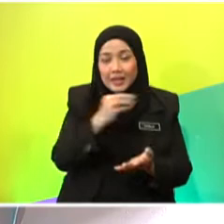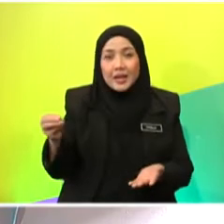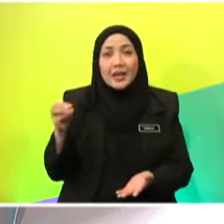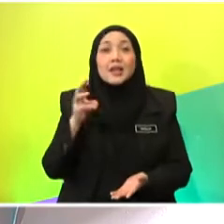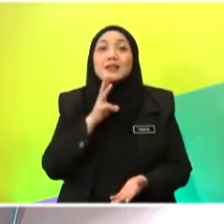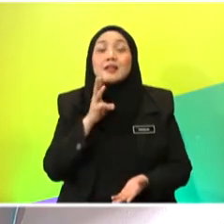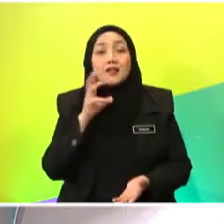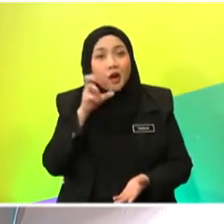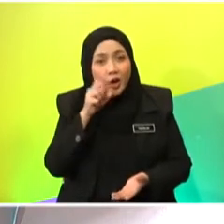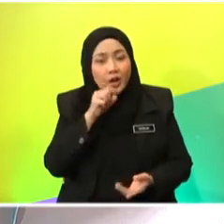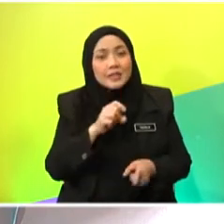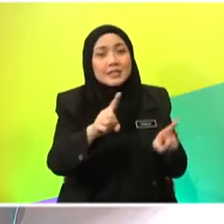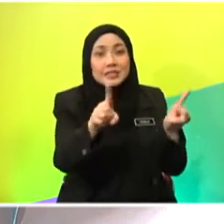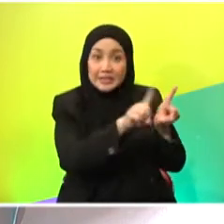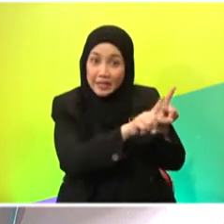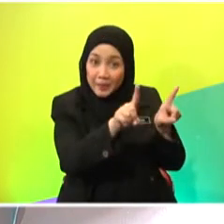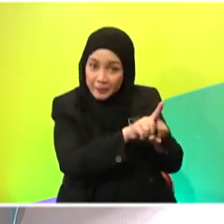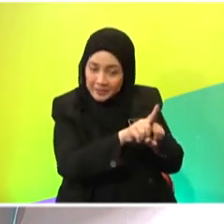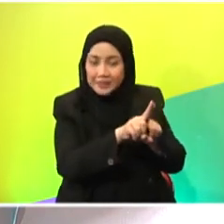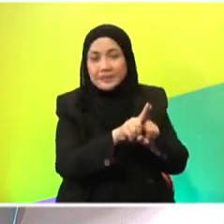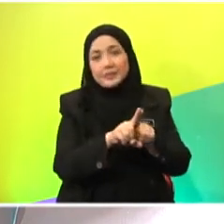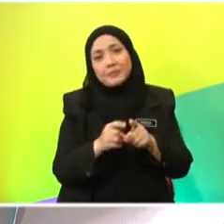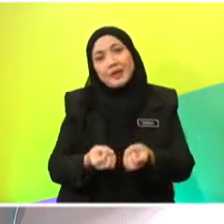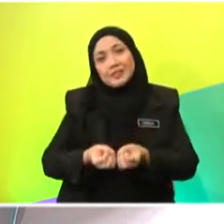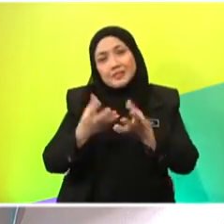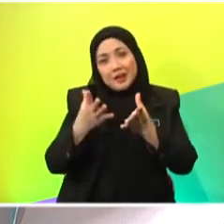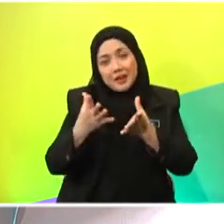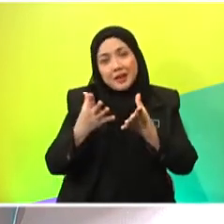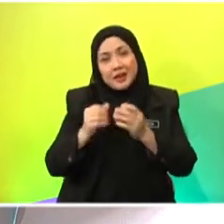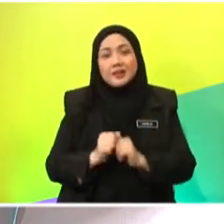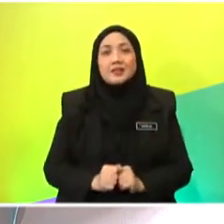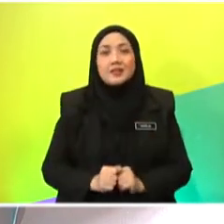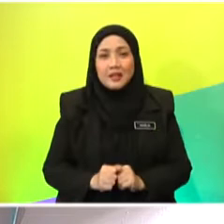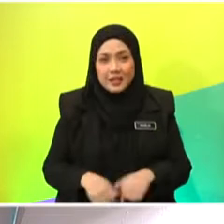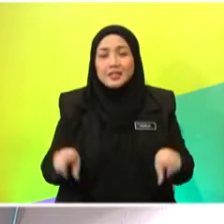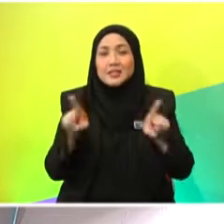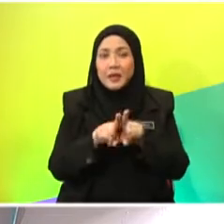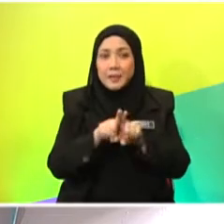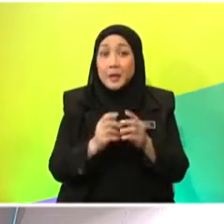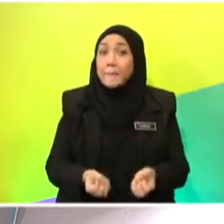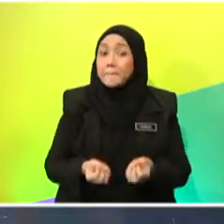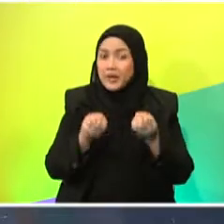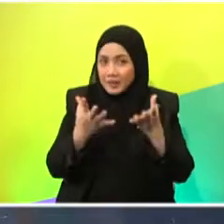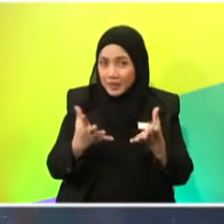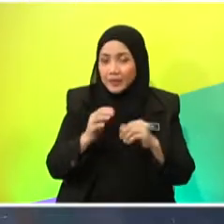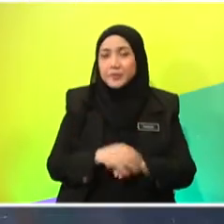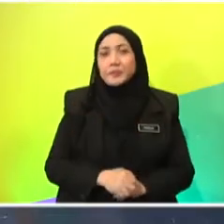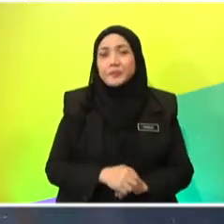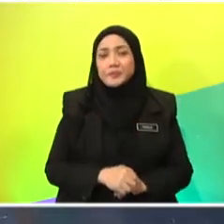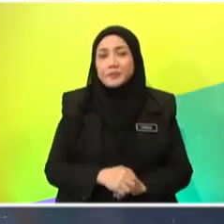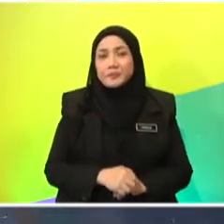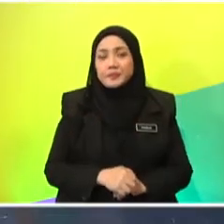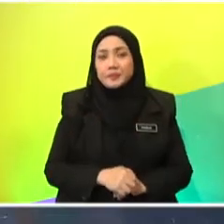nyoba dosa metu banyak sama banyak oke wujud air meletakkan